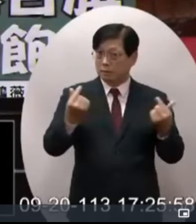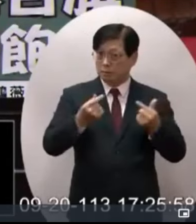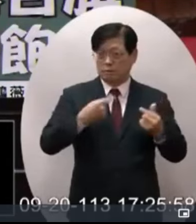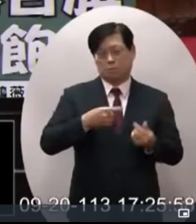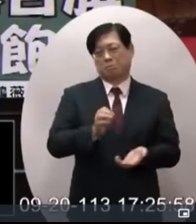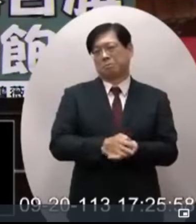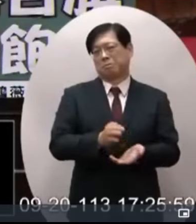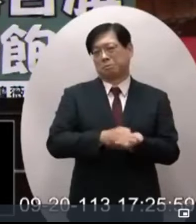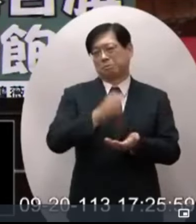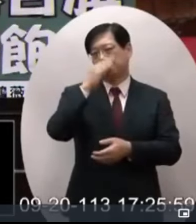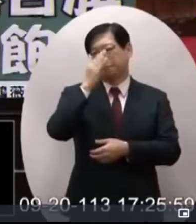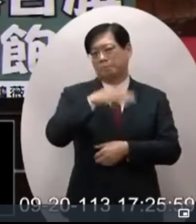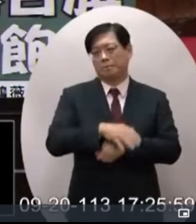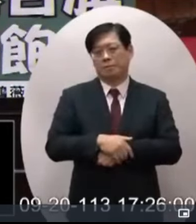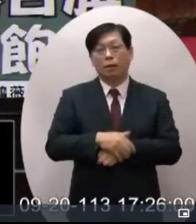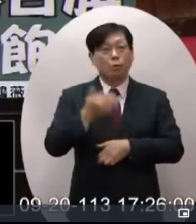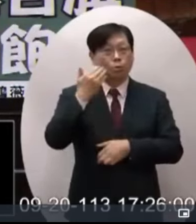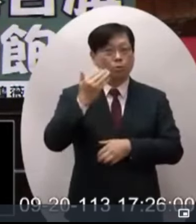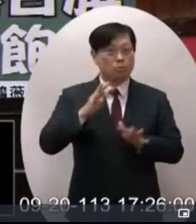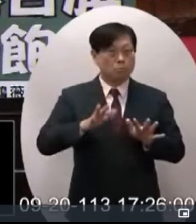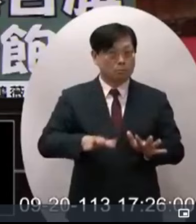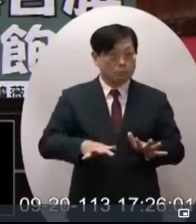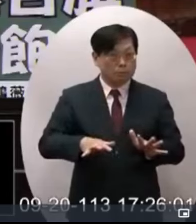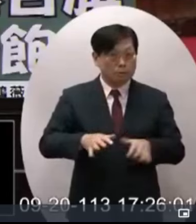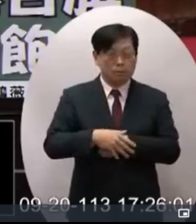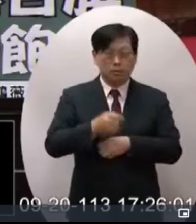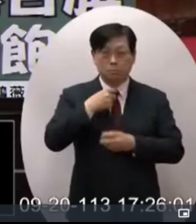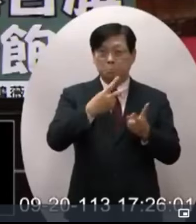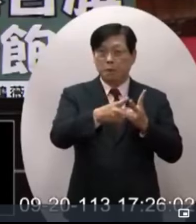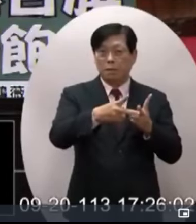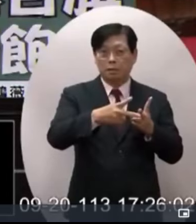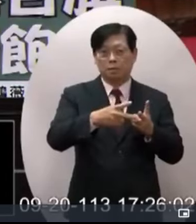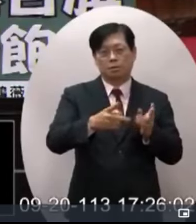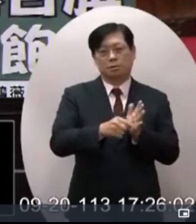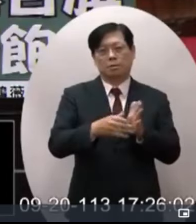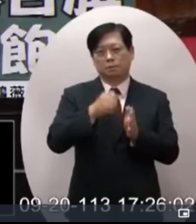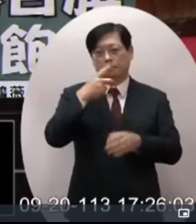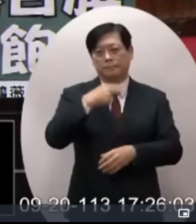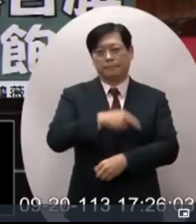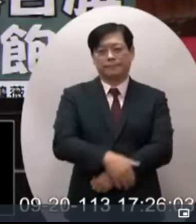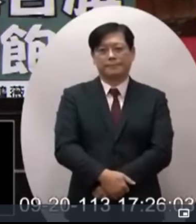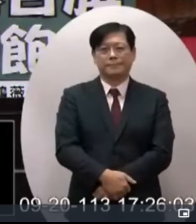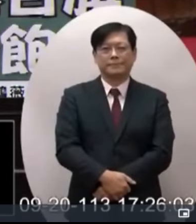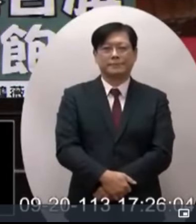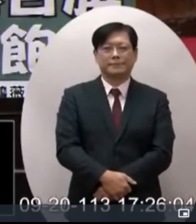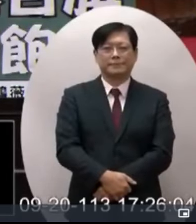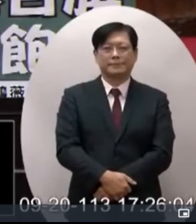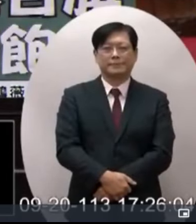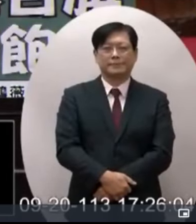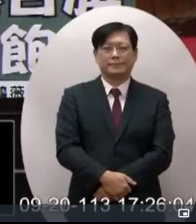廉价，院长。如果今天放函给你，明天。